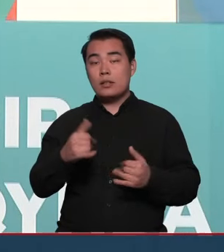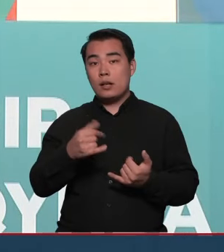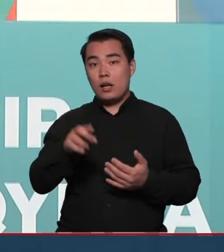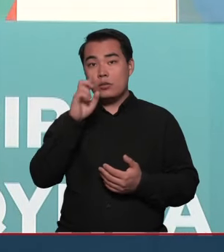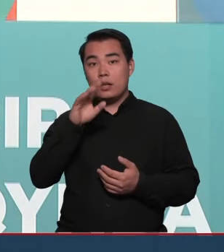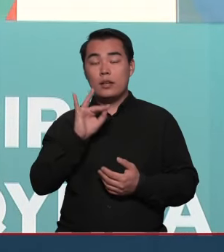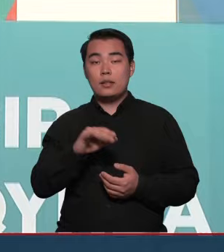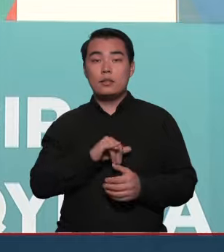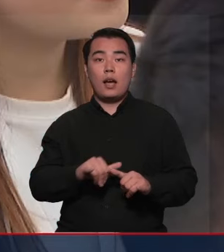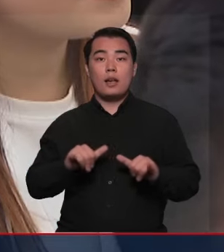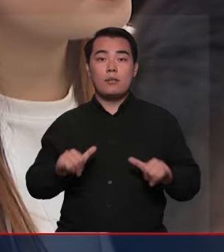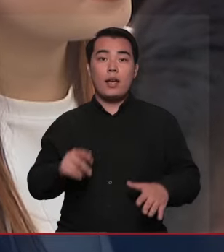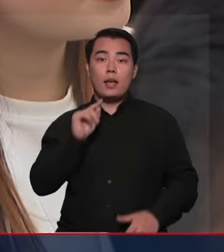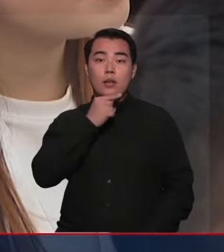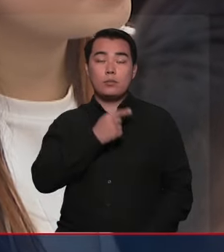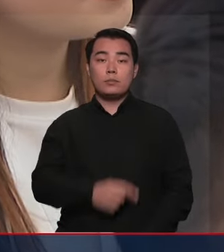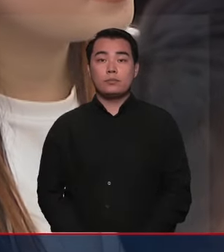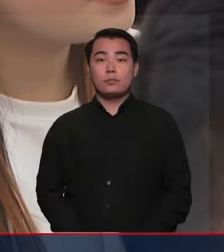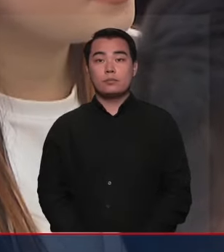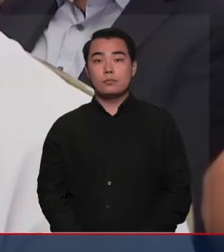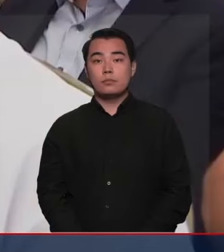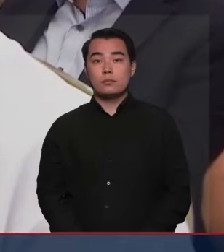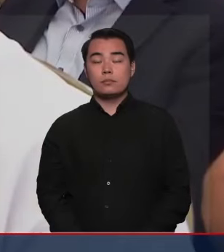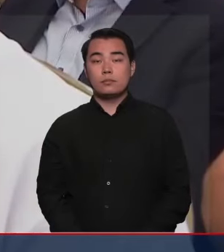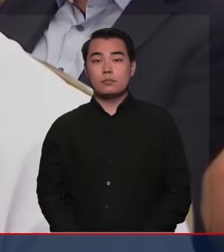и устойчивого развития экономики.